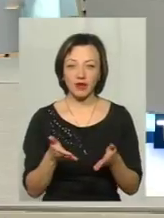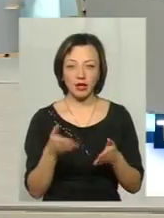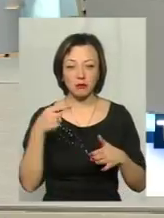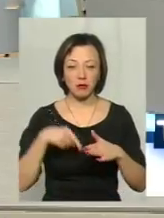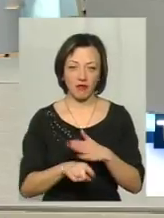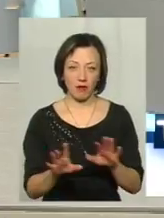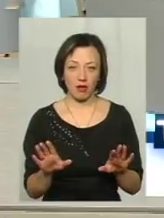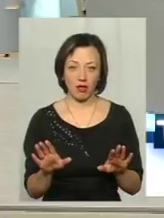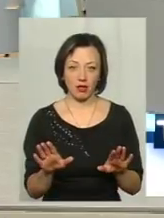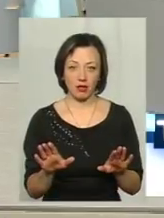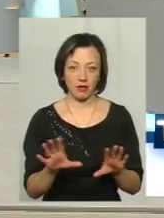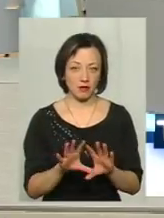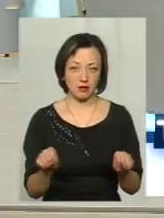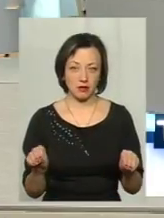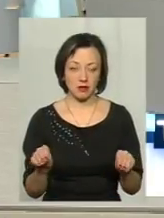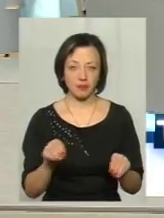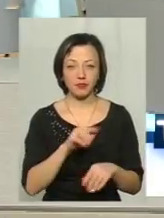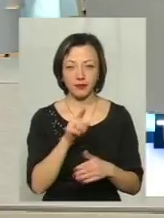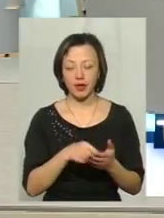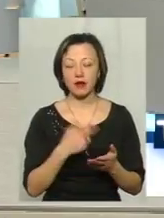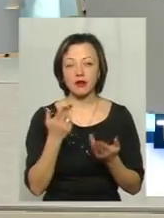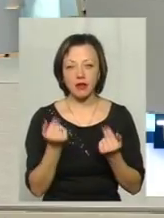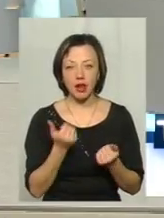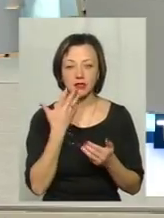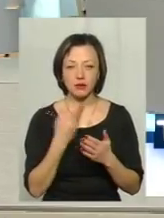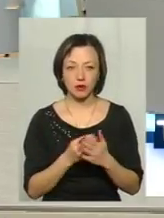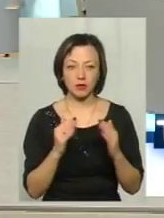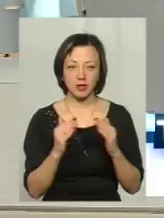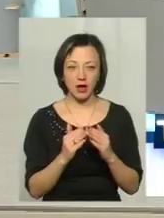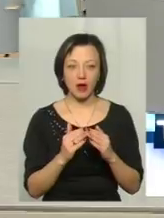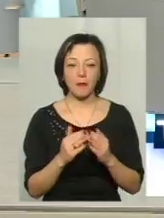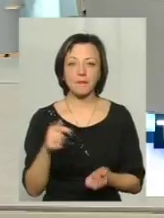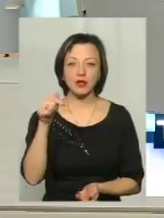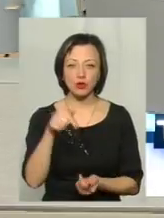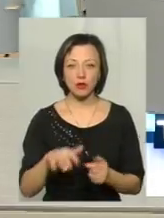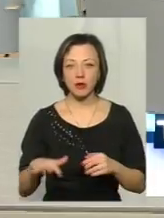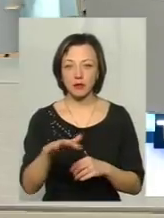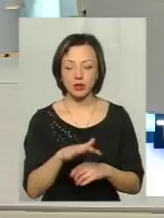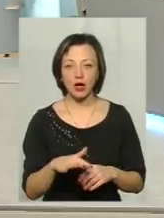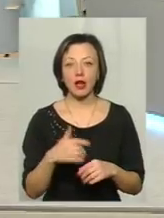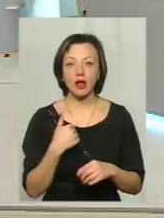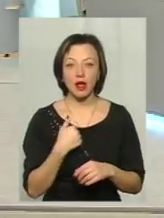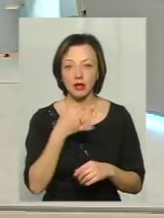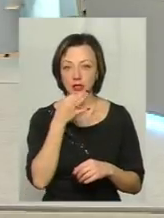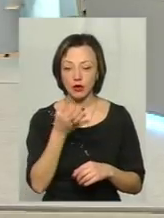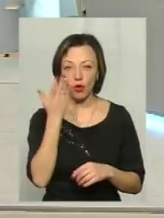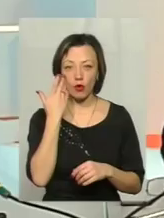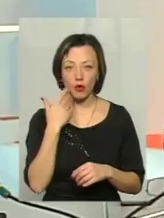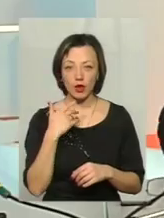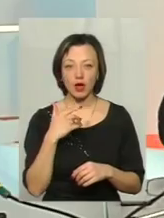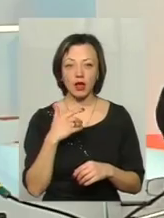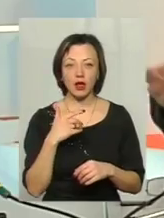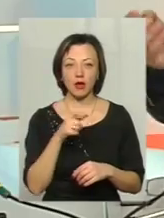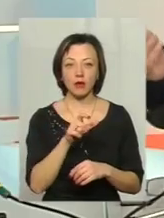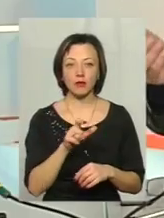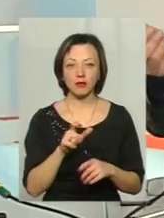підвал. Так? Ну, поки да, своє помешкання. Підвал, пристосоване приміщення. Да. Ну, я вам скажу по-великому, коли почнеться, люди